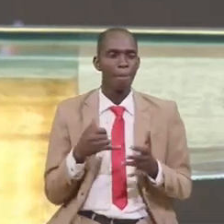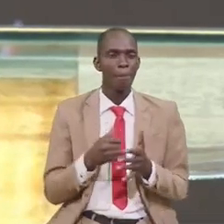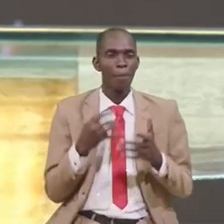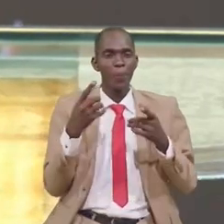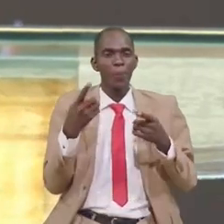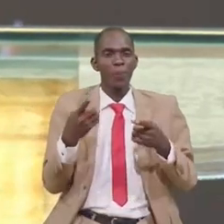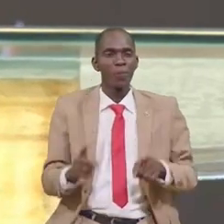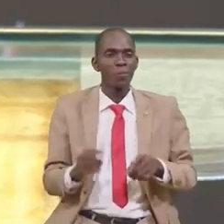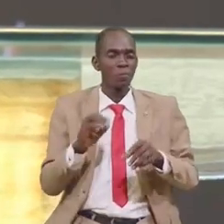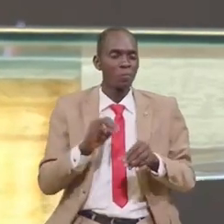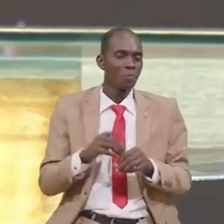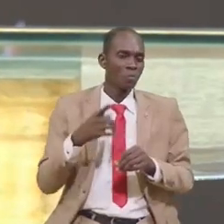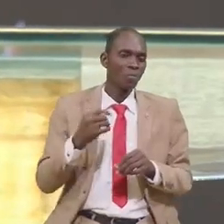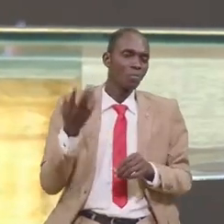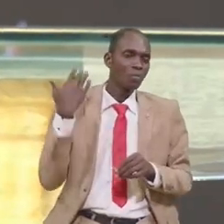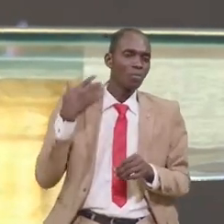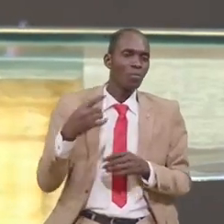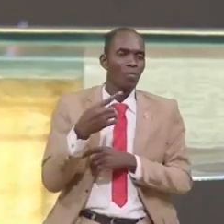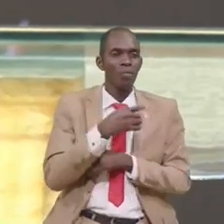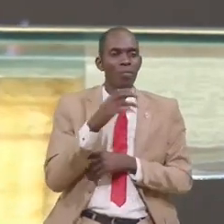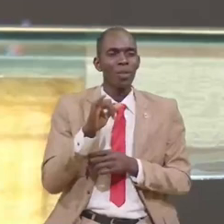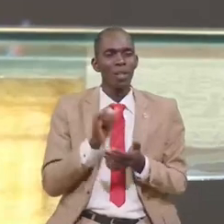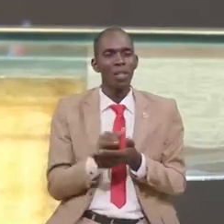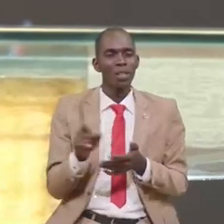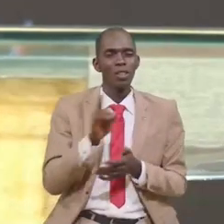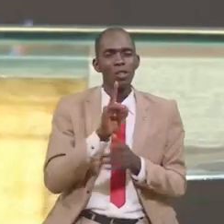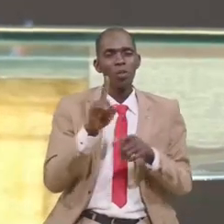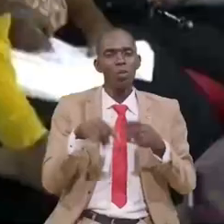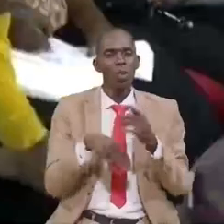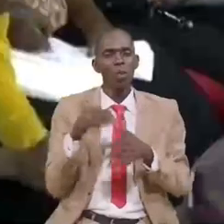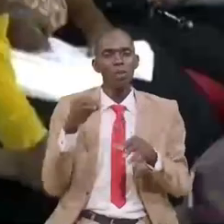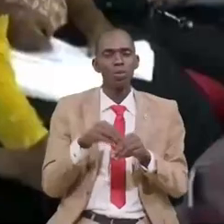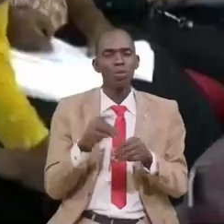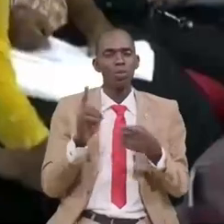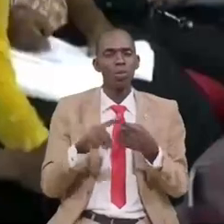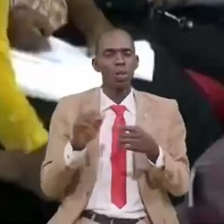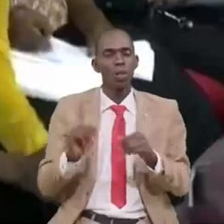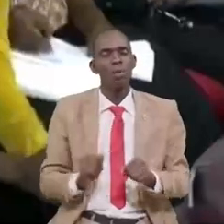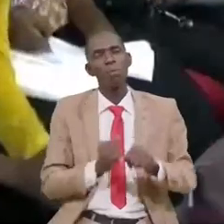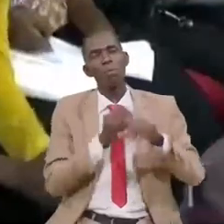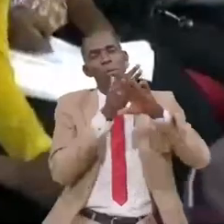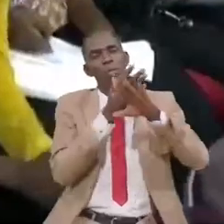temps-là, Jésus se rendit sur la montagne pour prier.